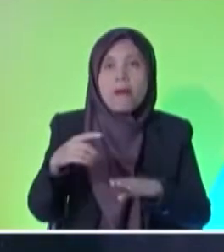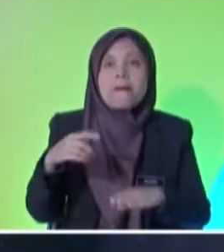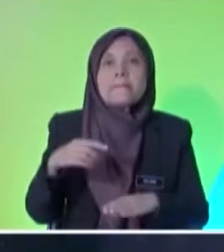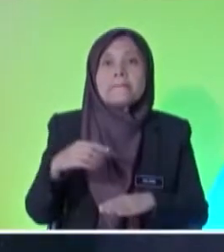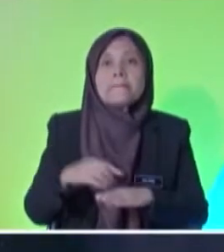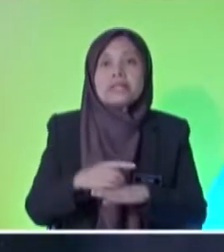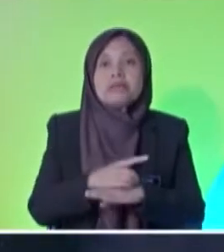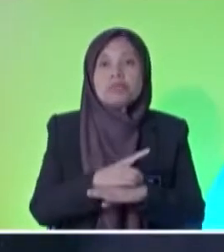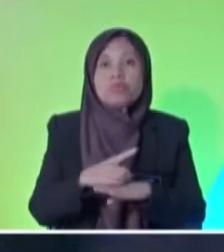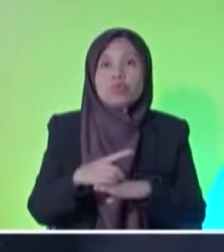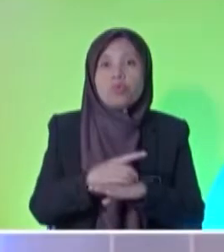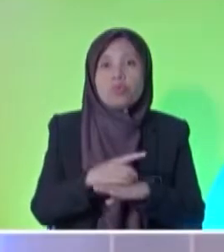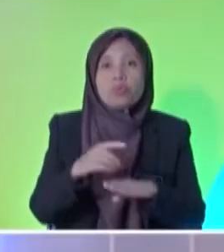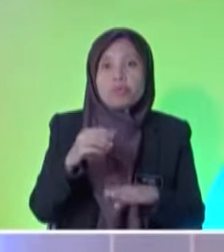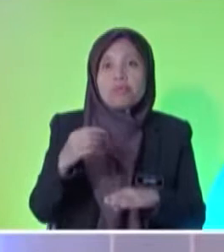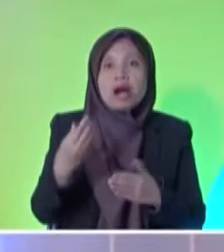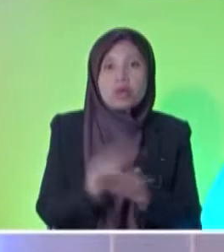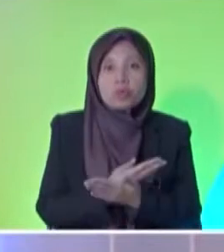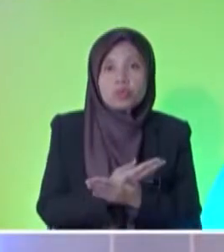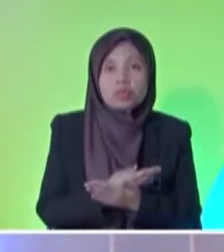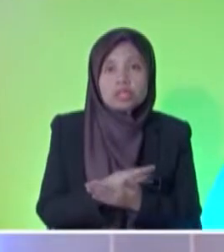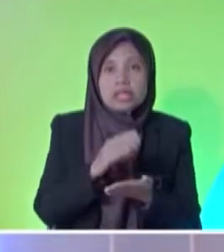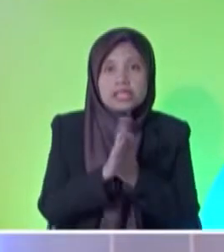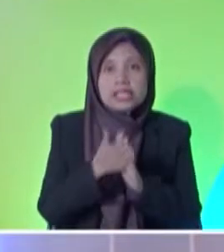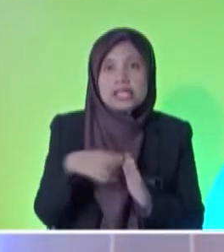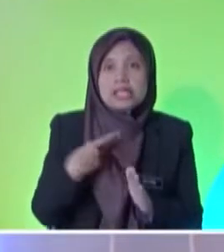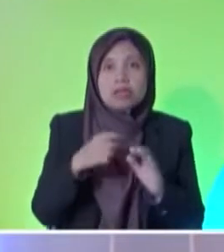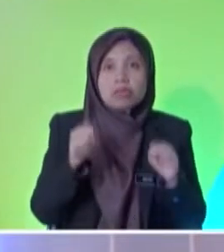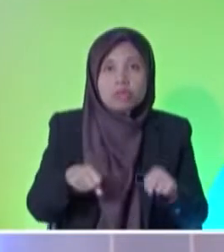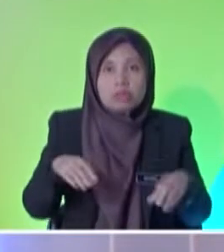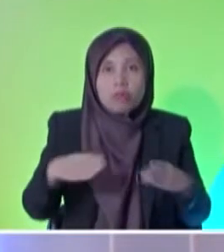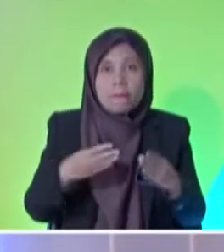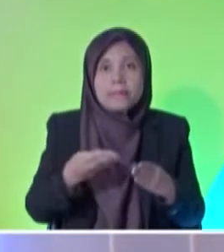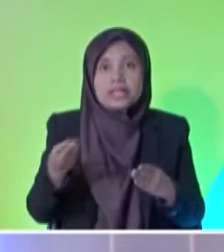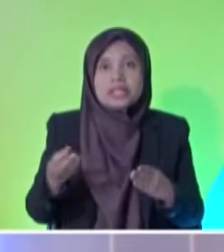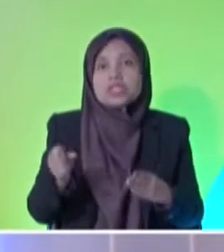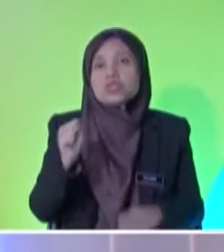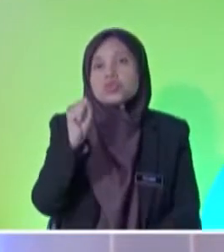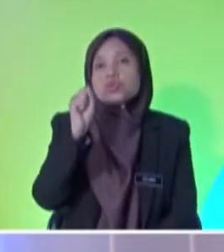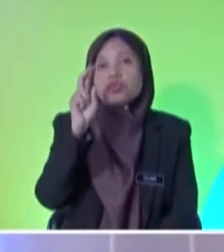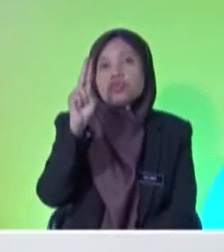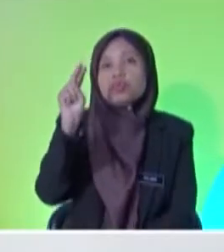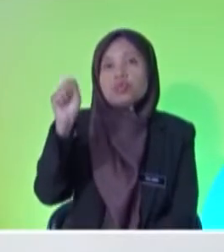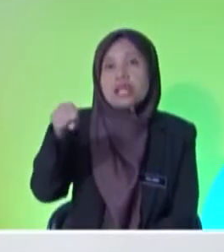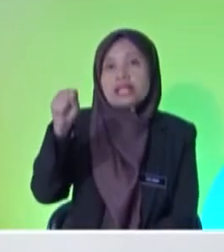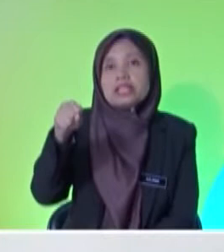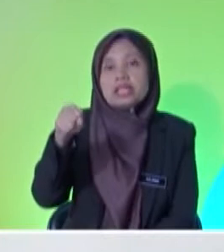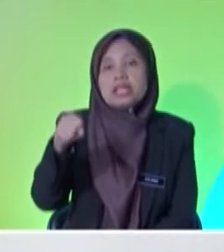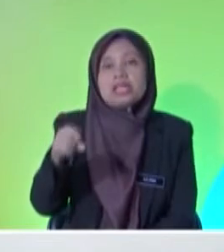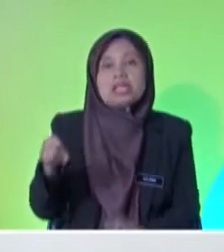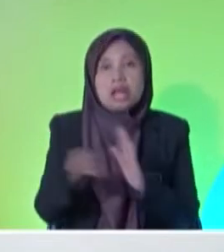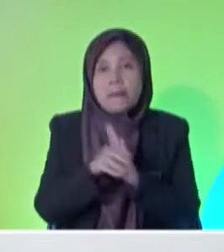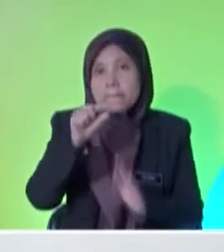ingat dekat kita perlu bakar sunat Oh apa peresmian sedih Hai metis Kahfi